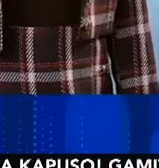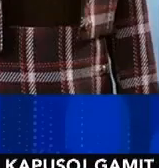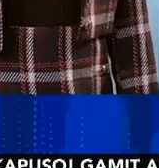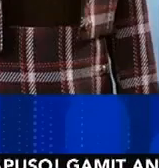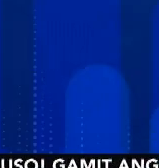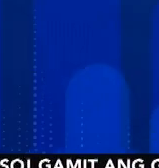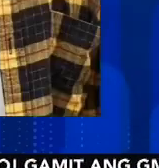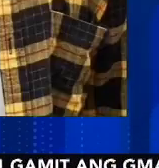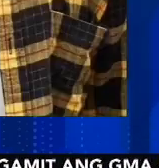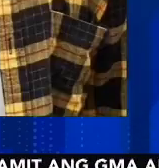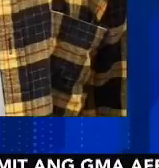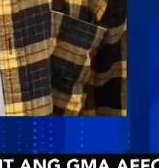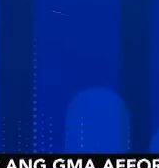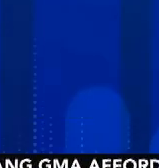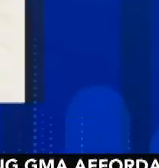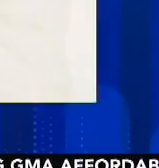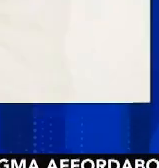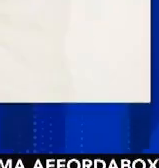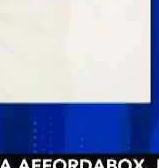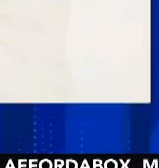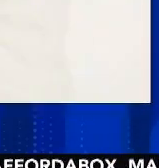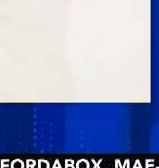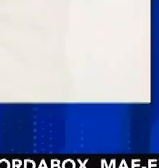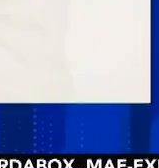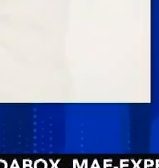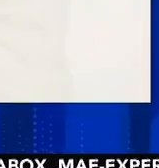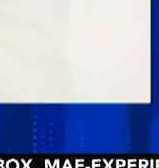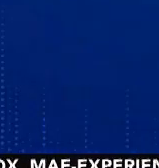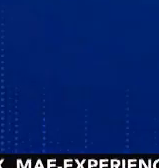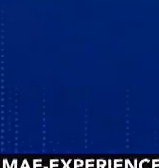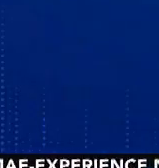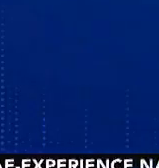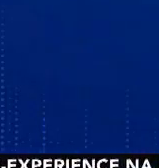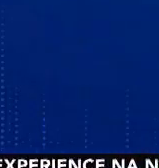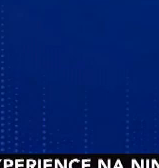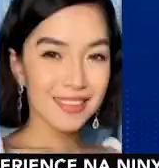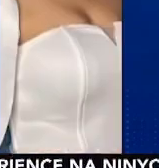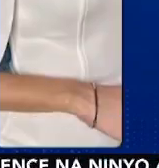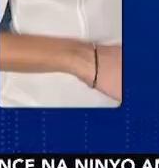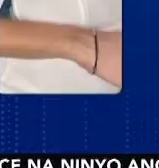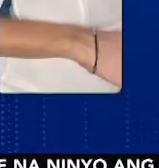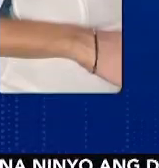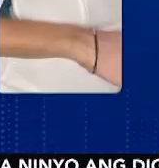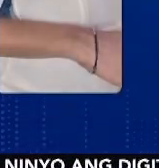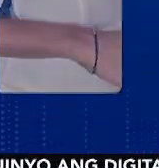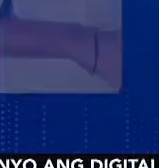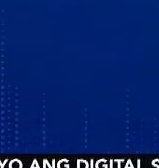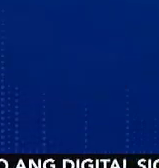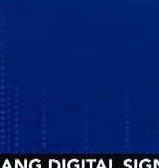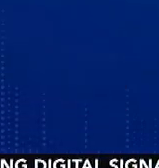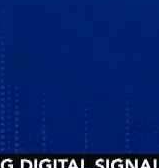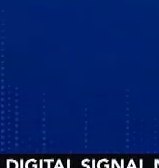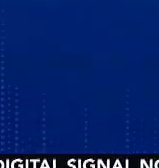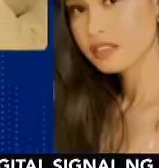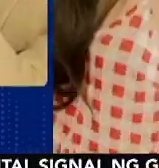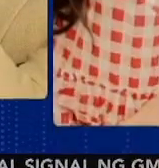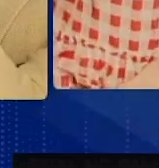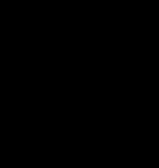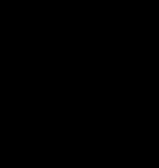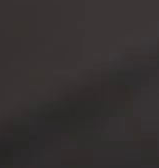Shane Sava, Sev Pajarillo at Mark Heras. Nelson Canlas updated sa Showbiz